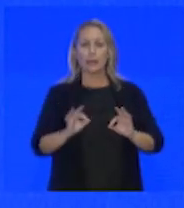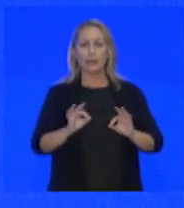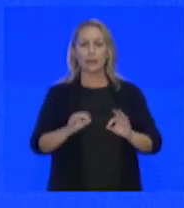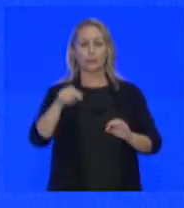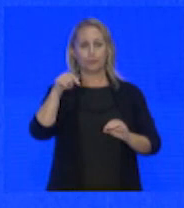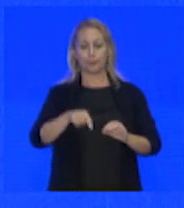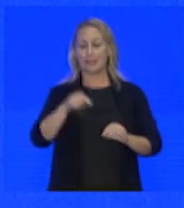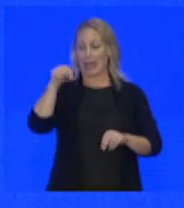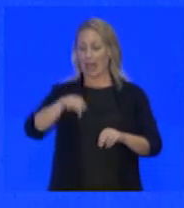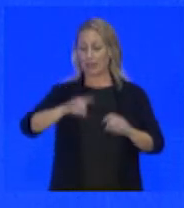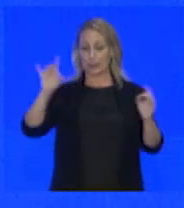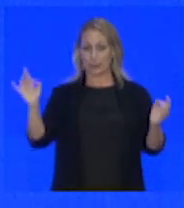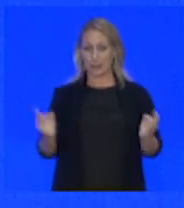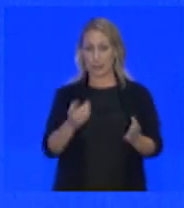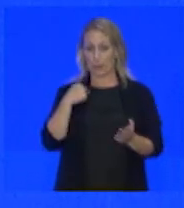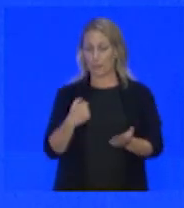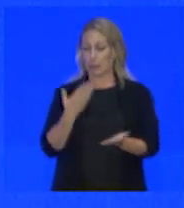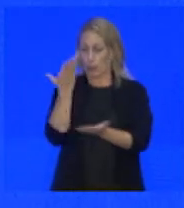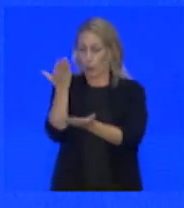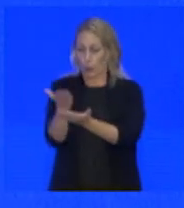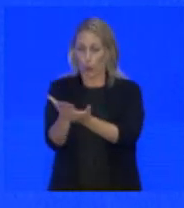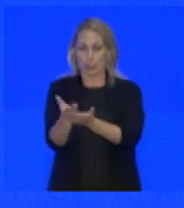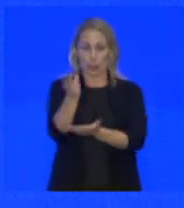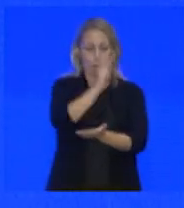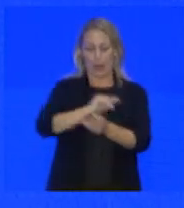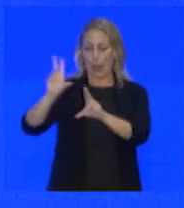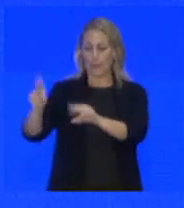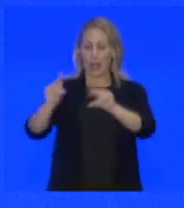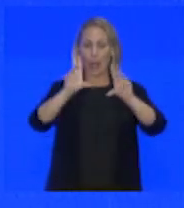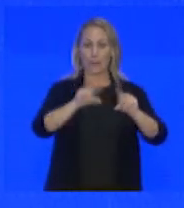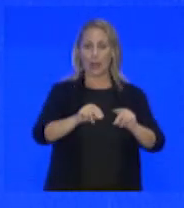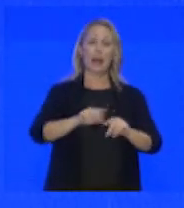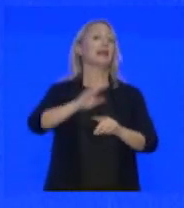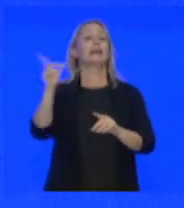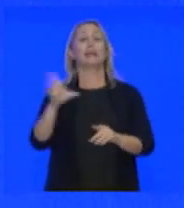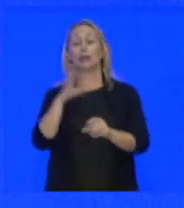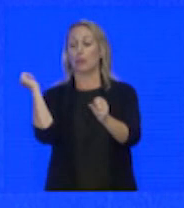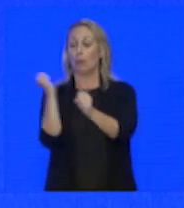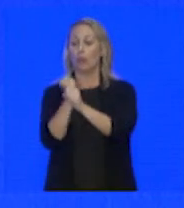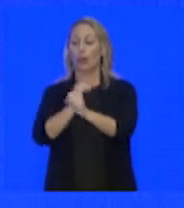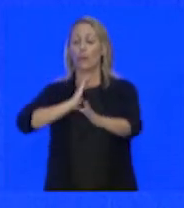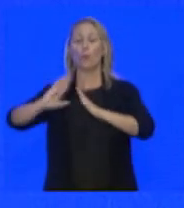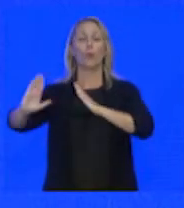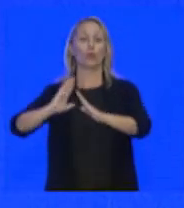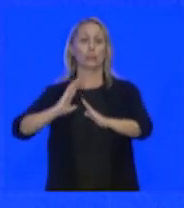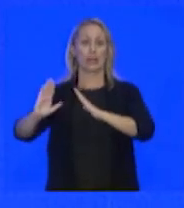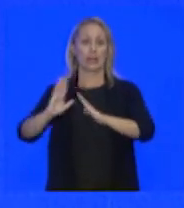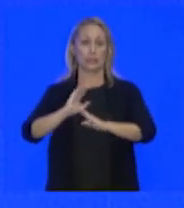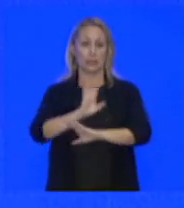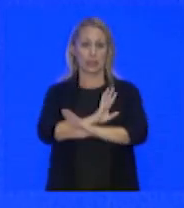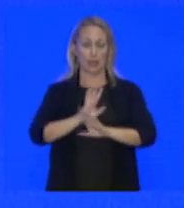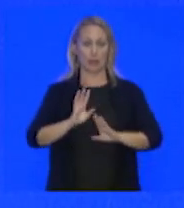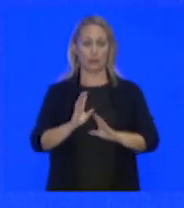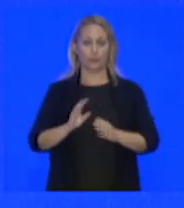αντισταθμιστικά ωφέλη και διασφάλιση της απασχόλησης σε κάθε περιοχή, όπως και περιβαλλοντικές